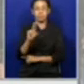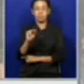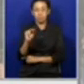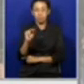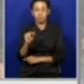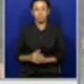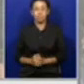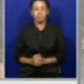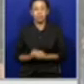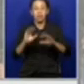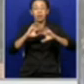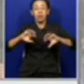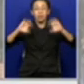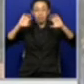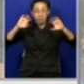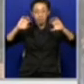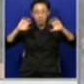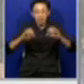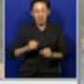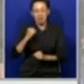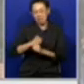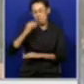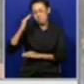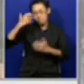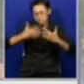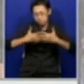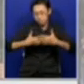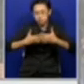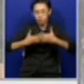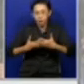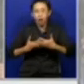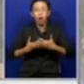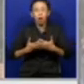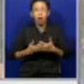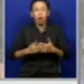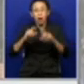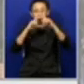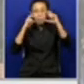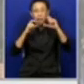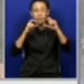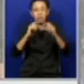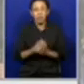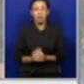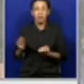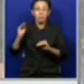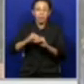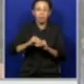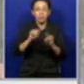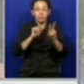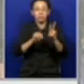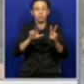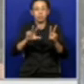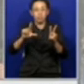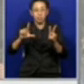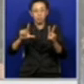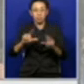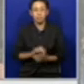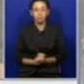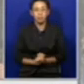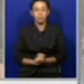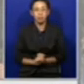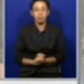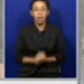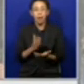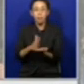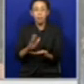รัฐบาลเพิ่มกำลังการผลิตแมสจากที่บอกว่า 1.35 ล้านเป็น 2.3 ล้านชิ้นให้โรงพยาบาล